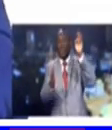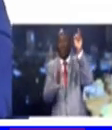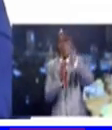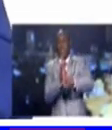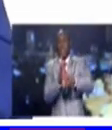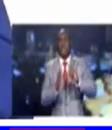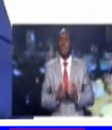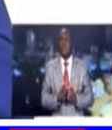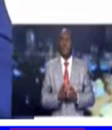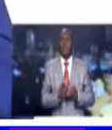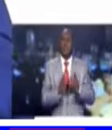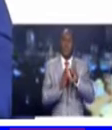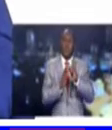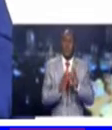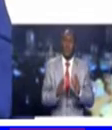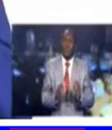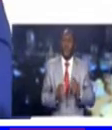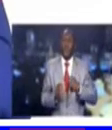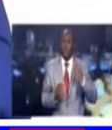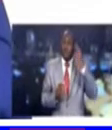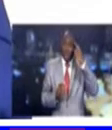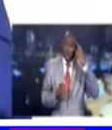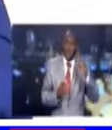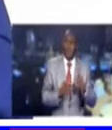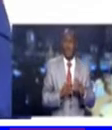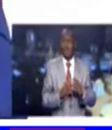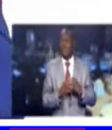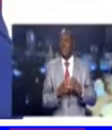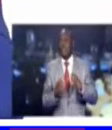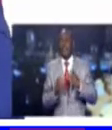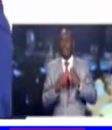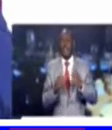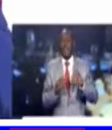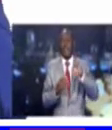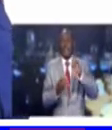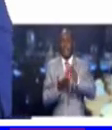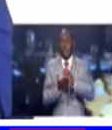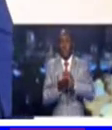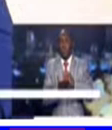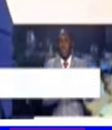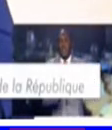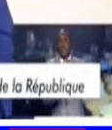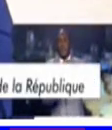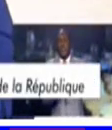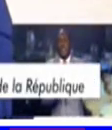prix je suis également soucieux des effets de la crise sur l'économie nationale